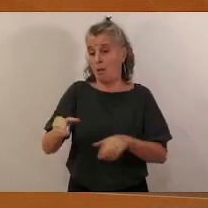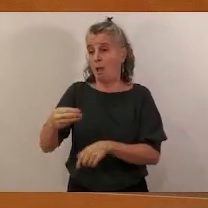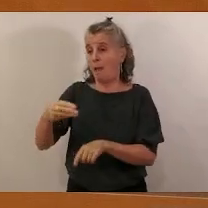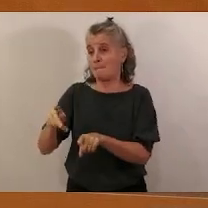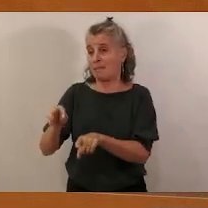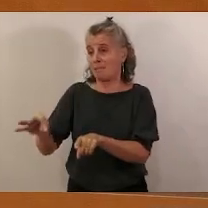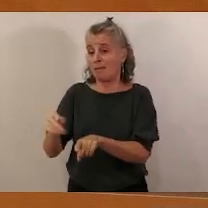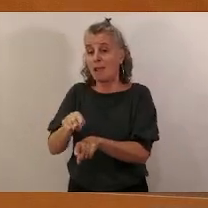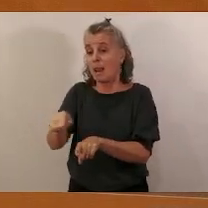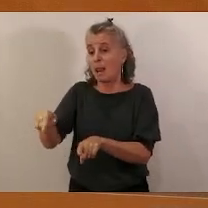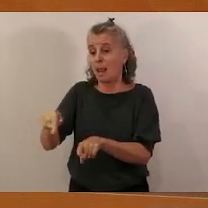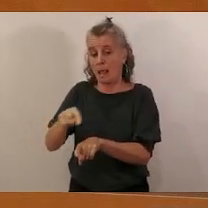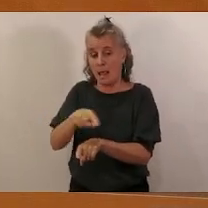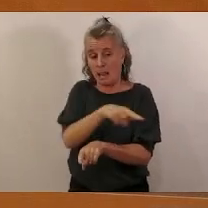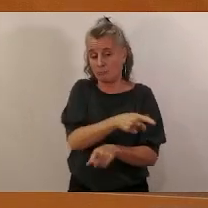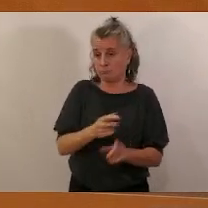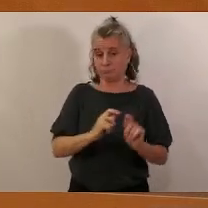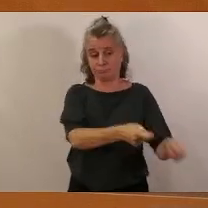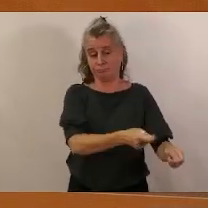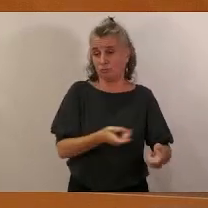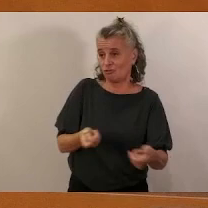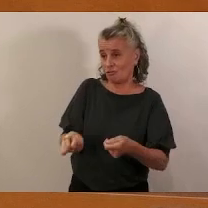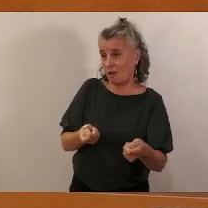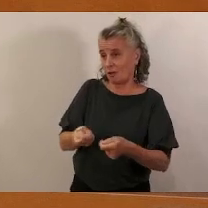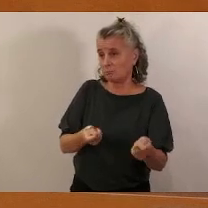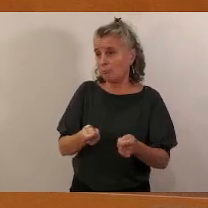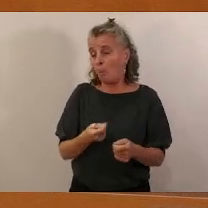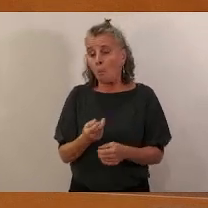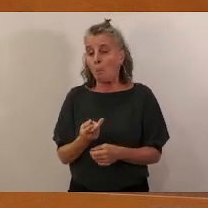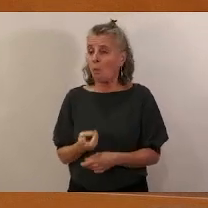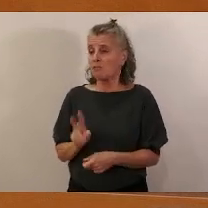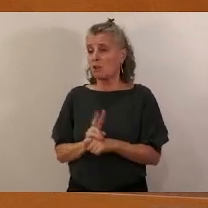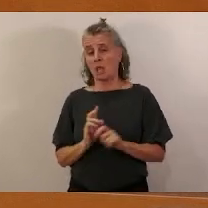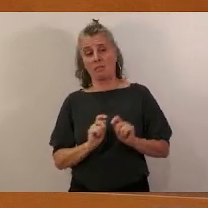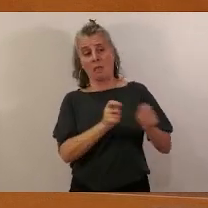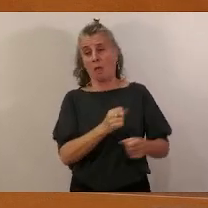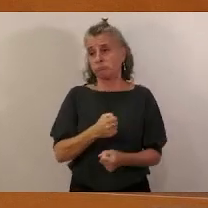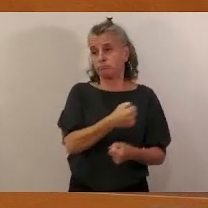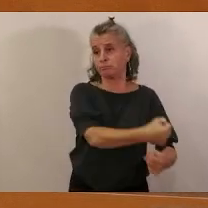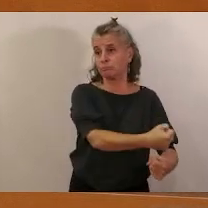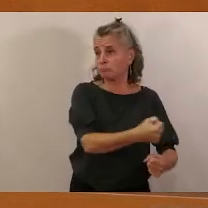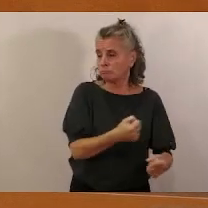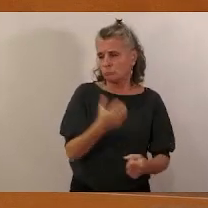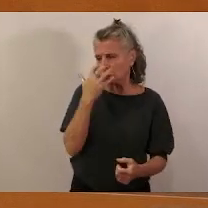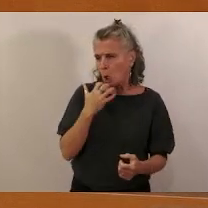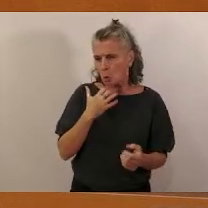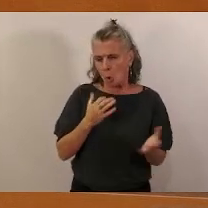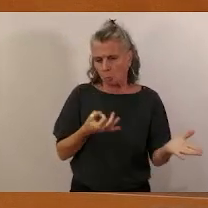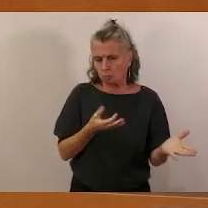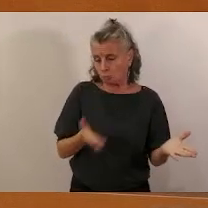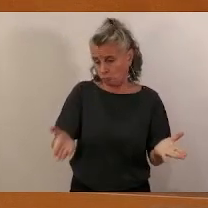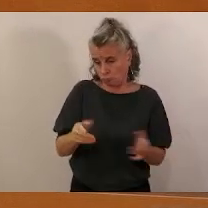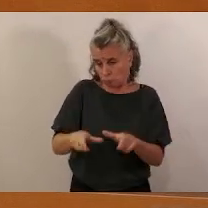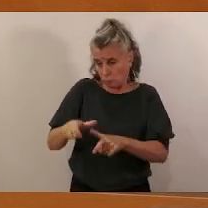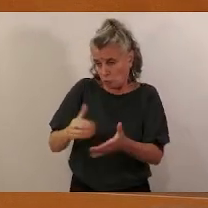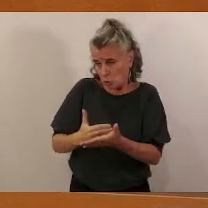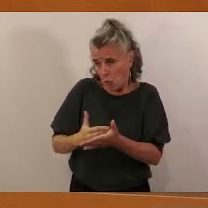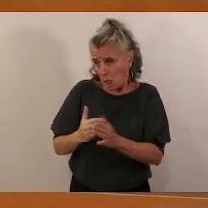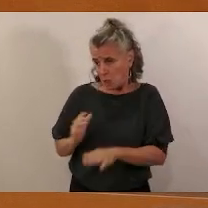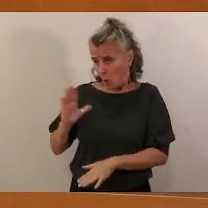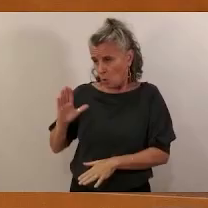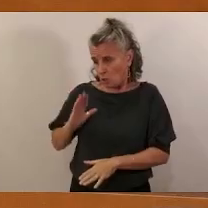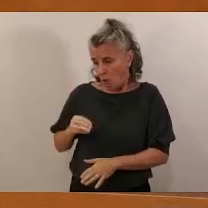Ligue de l'enseignement, ce qui est plutôt une bonne chose, c'est un délégataire sérieux et qui reprend aussi le personnel de l'ancienne MPT.